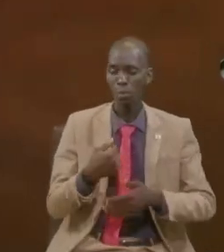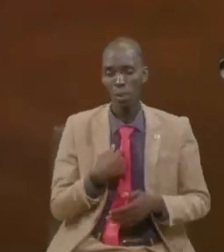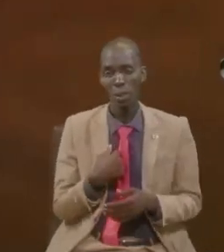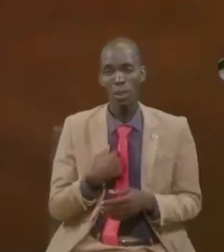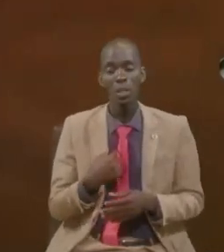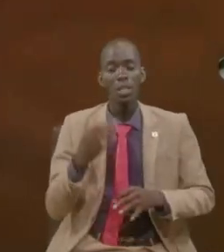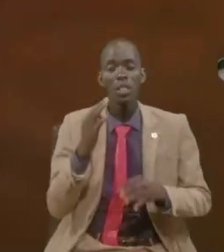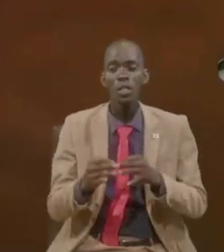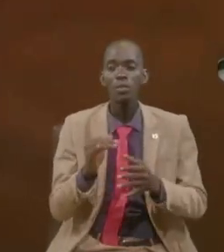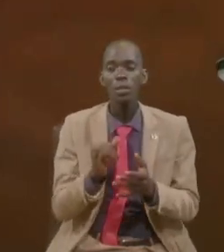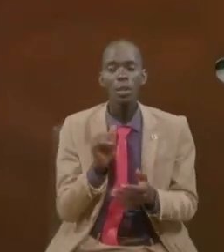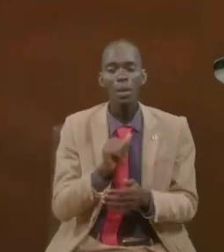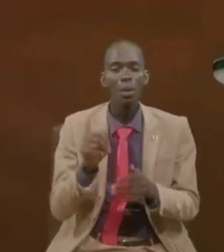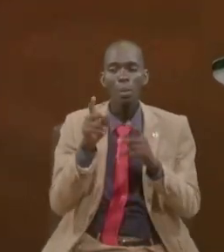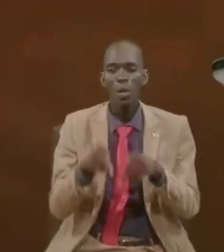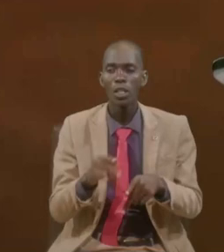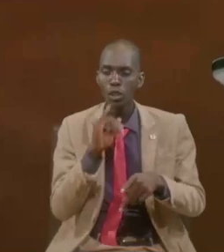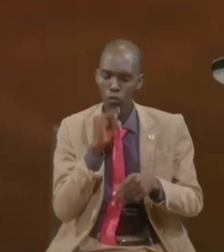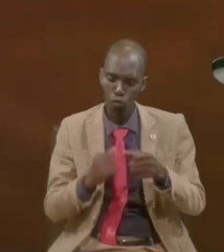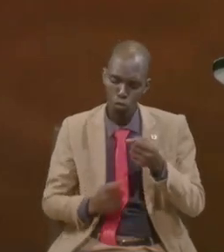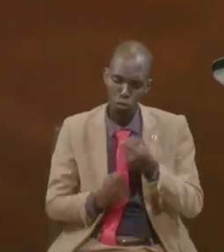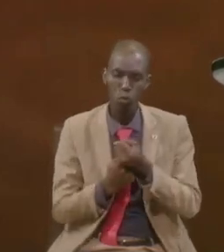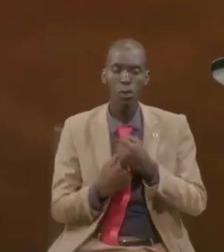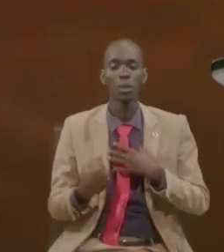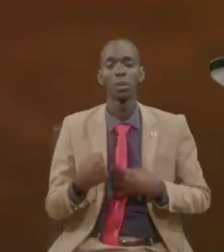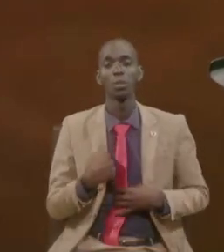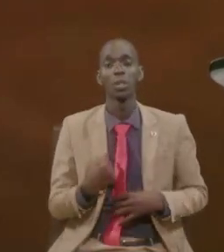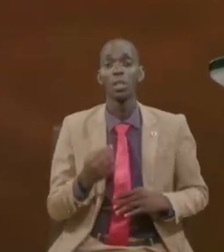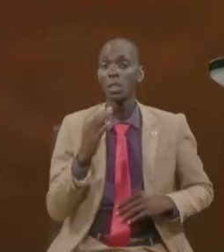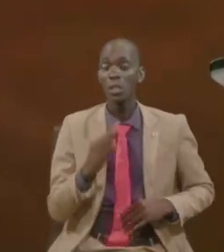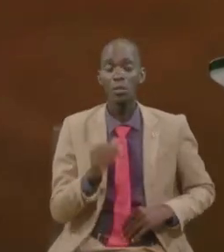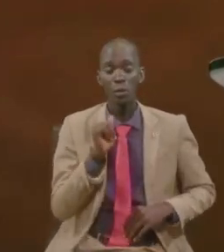que si quelqu'un me soutient,